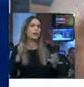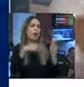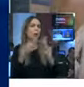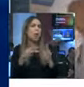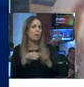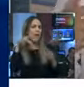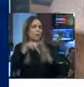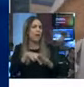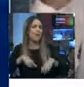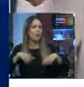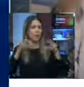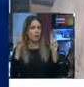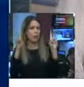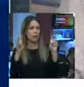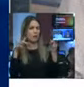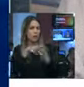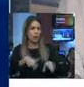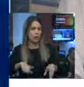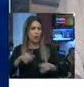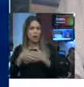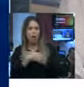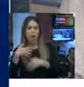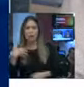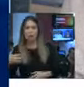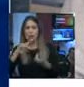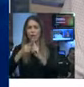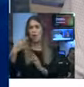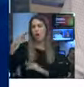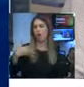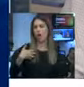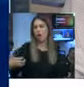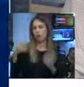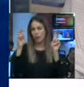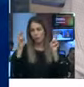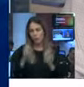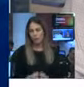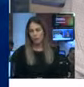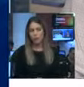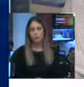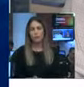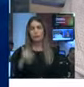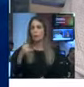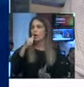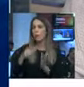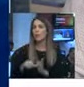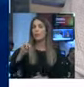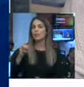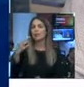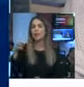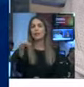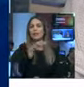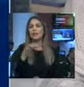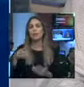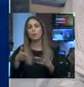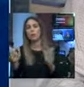לחיות, מפריעים לעשירים להתעשר. אתה יודע, יש נתון שהדהים אותי שהיום לבנק מזרחי יש יותר סניפים פתוחים